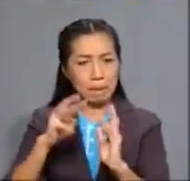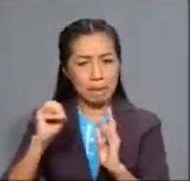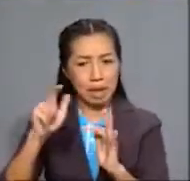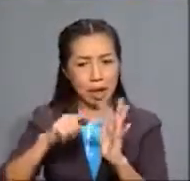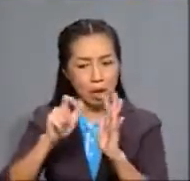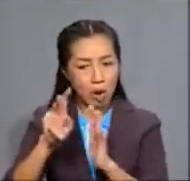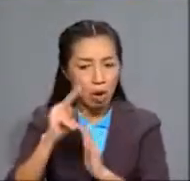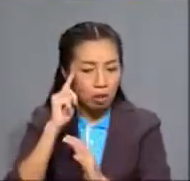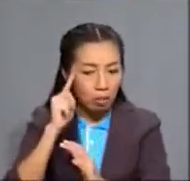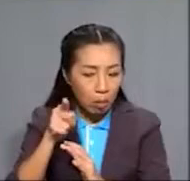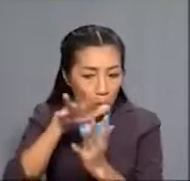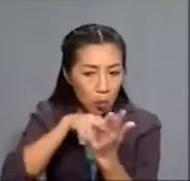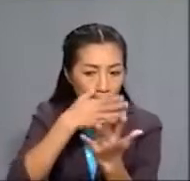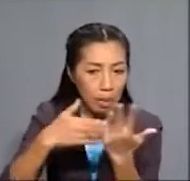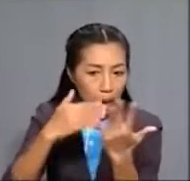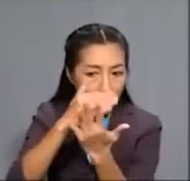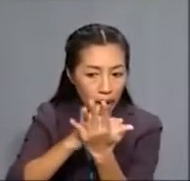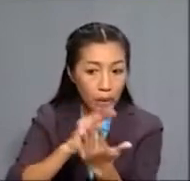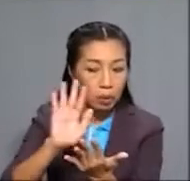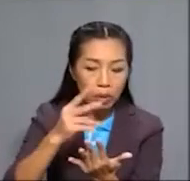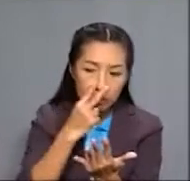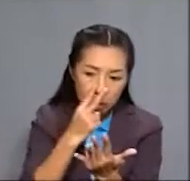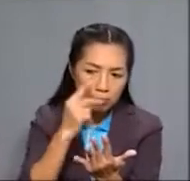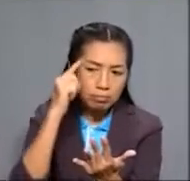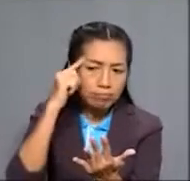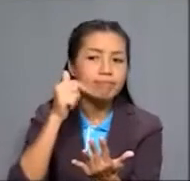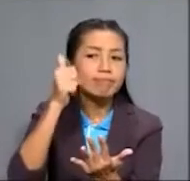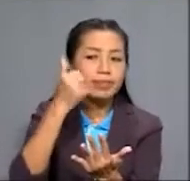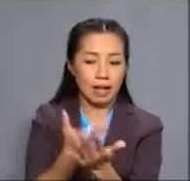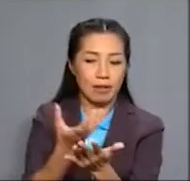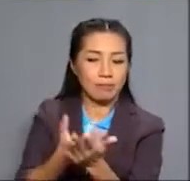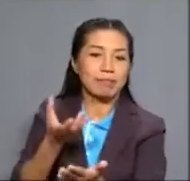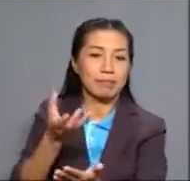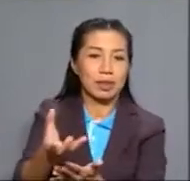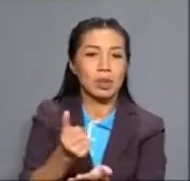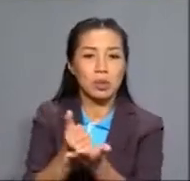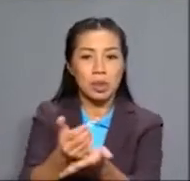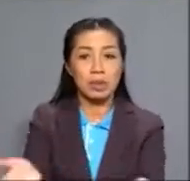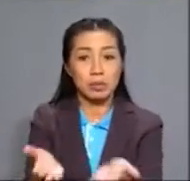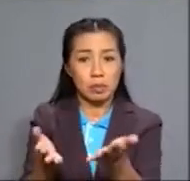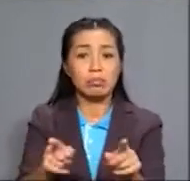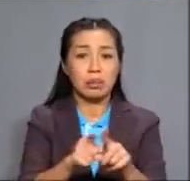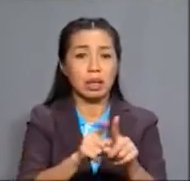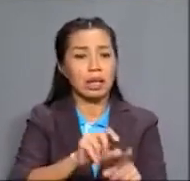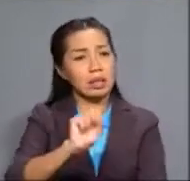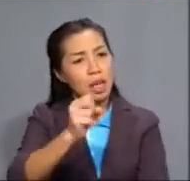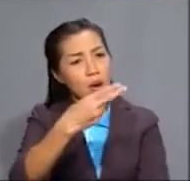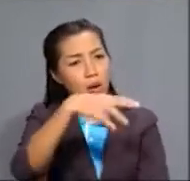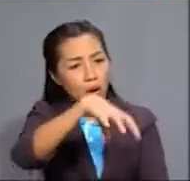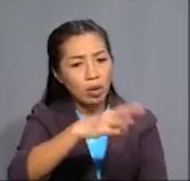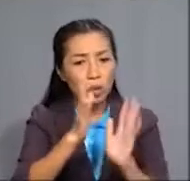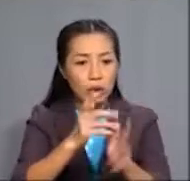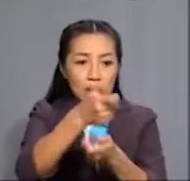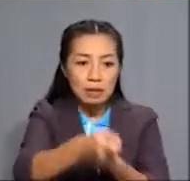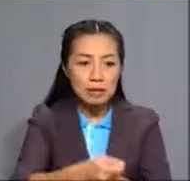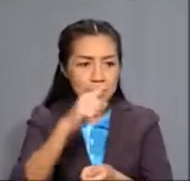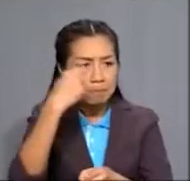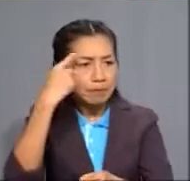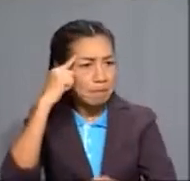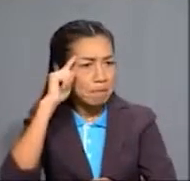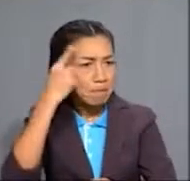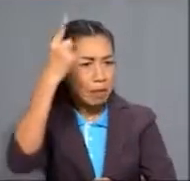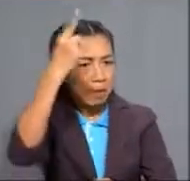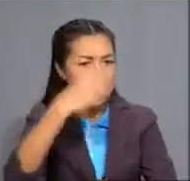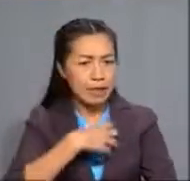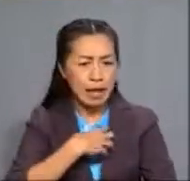ให้สินเชื่อลงมานะครับเกษตรกรกลุ่มเกษตรกรกลุ่มวิสาหกิจชุมชนที่มีความคิดก้าวหน้านะครับอยากผลิตอะ